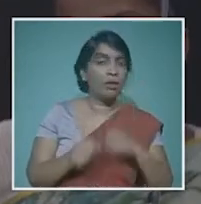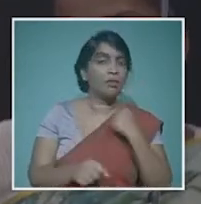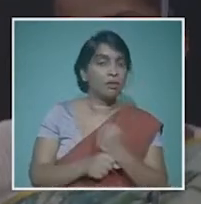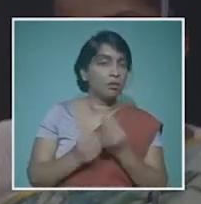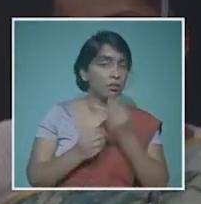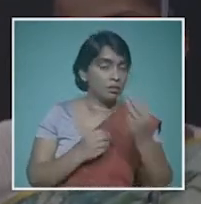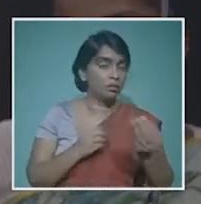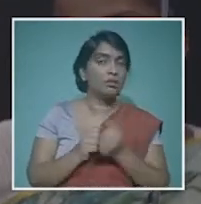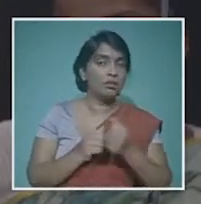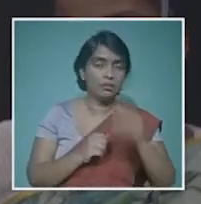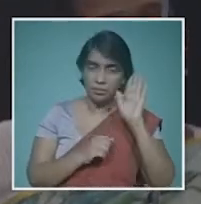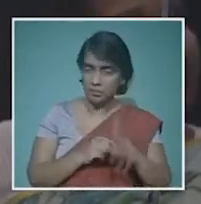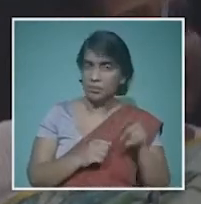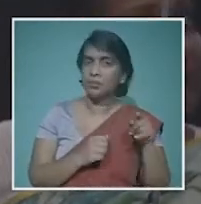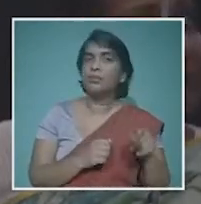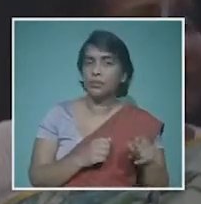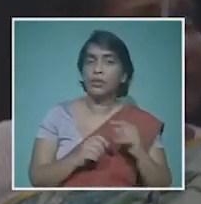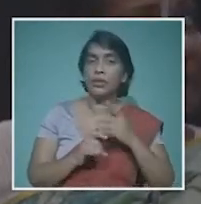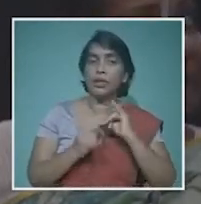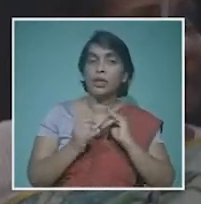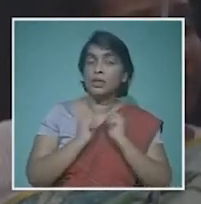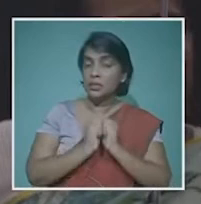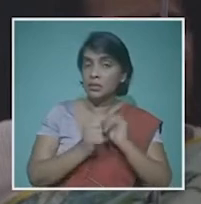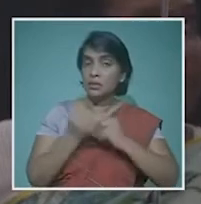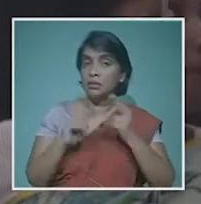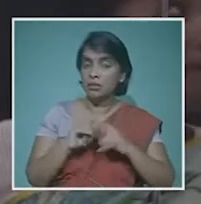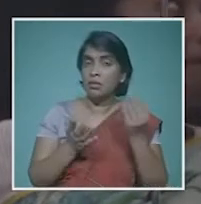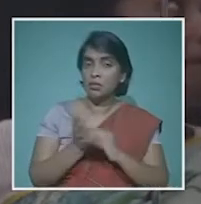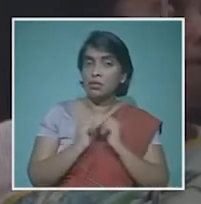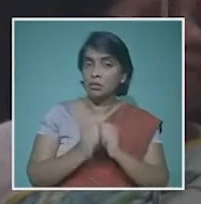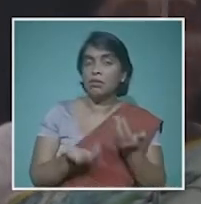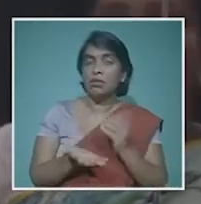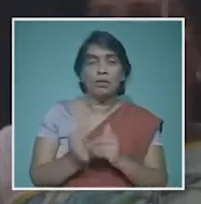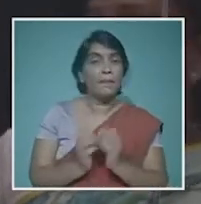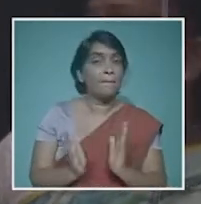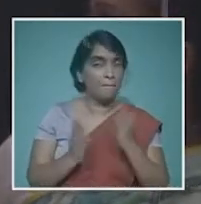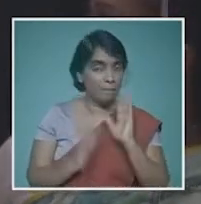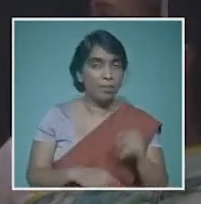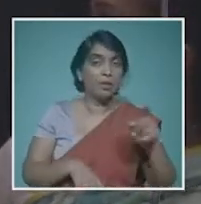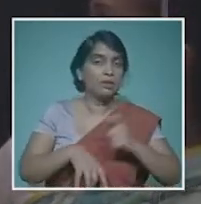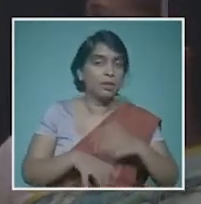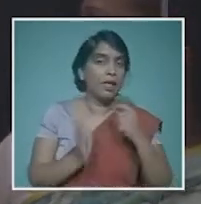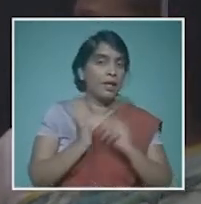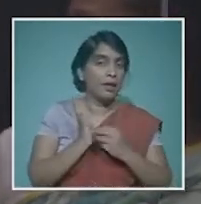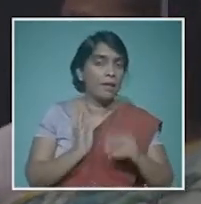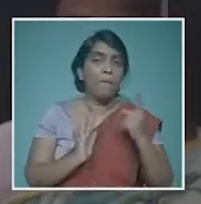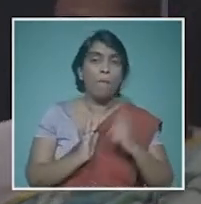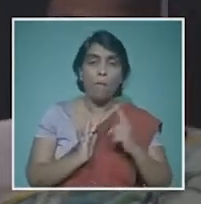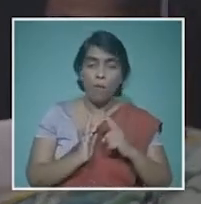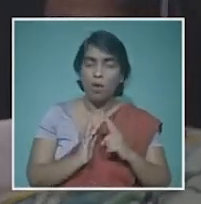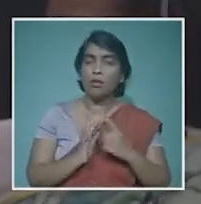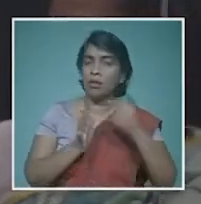ලබා දී කපා හැරීමට ලක්කිරීම සේවකයන් නැවත සේවය ලබා දී ව්‍යාපාර ප්‍රකෘති කරන අවස්ථාවේදී එම ණය සහ පොලිය මුදල්